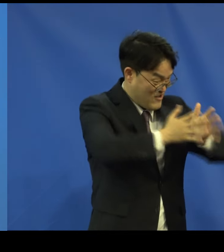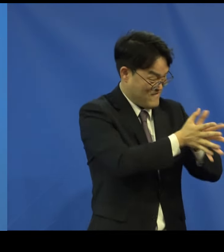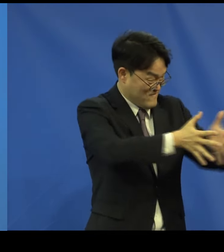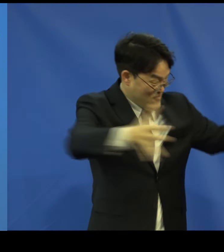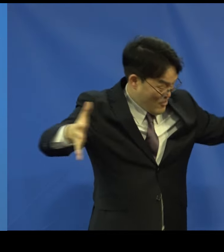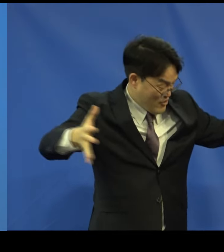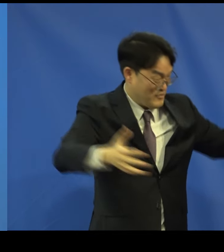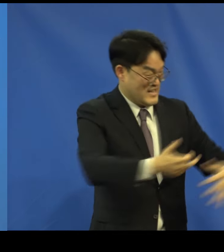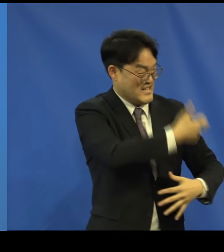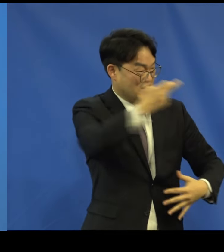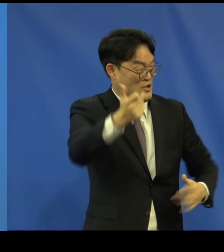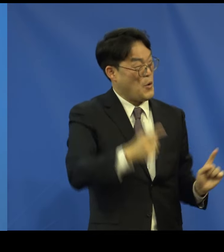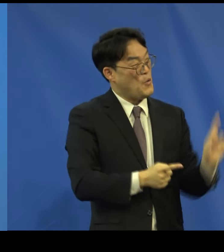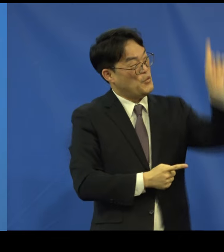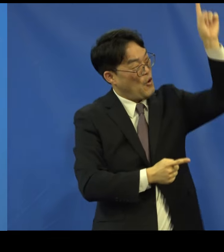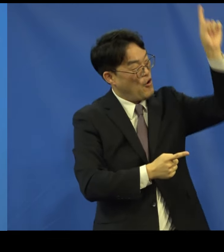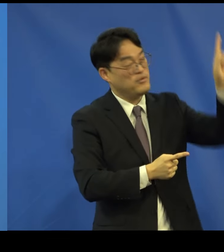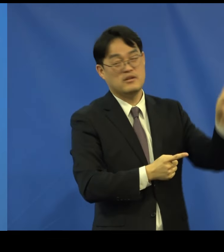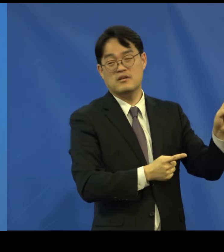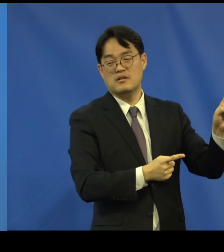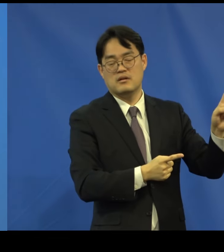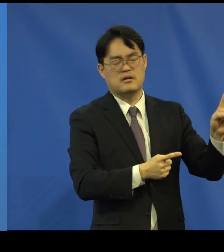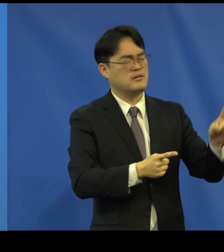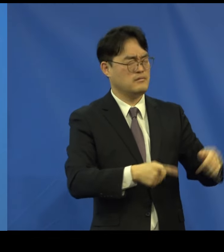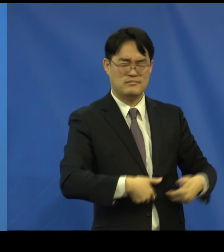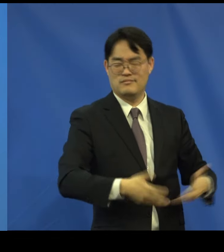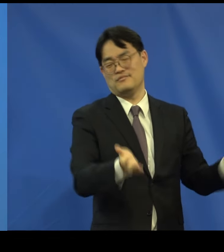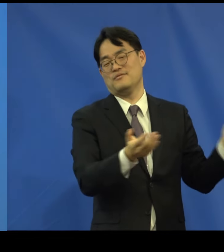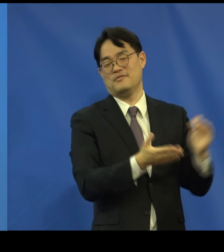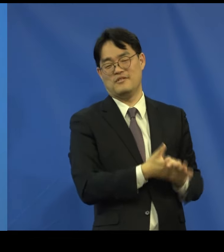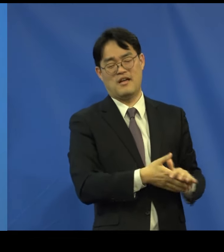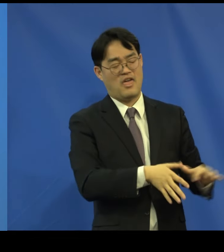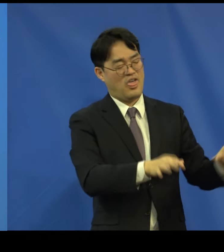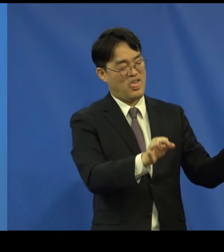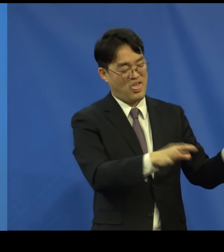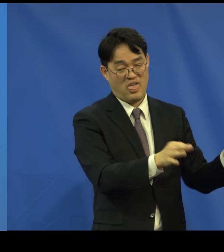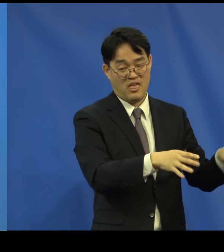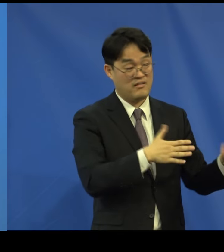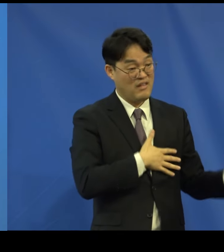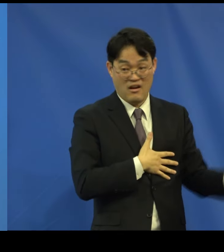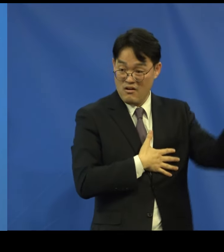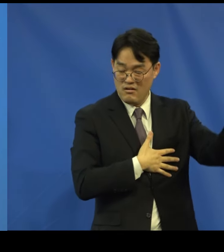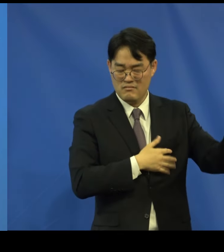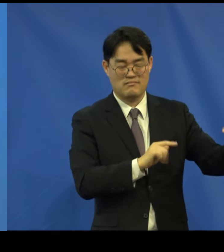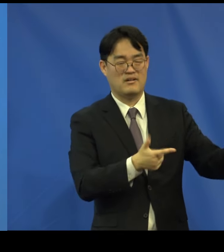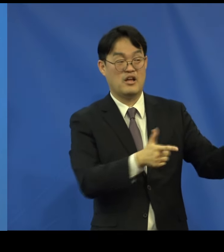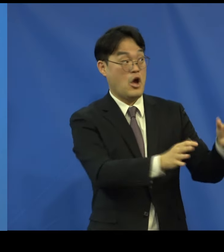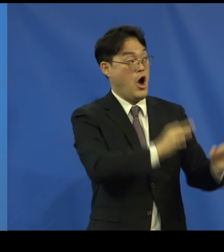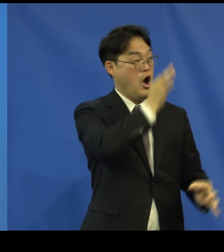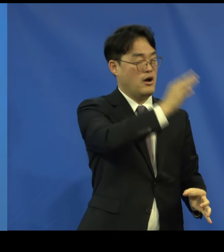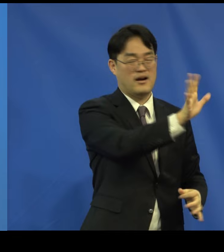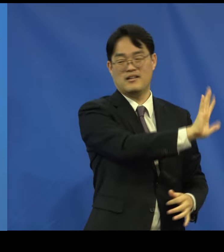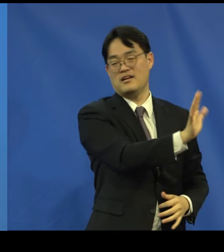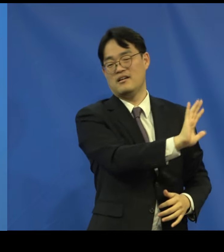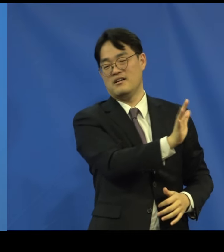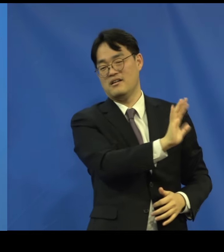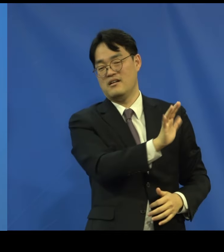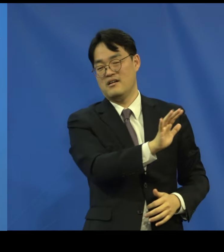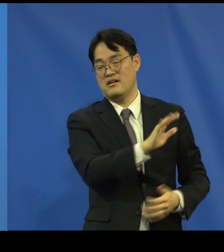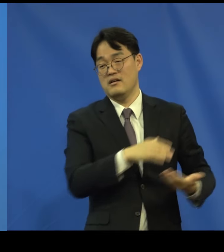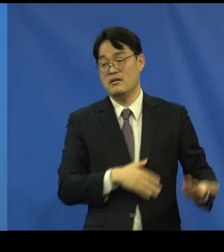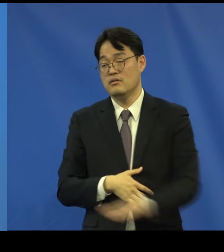뿐입니다. 몇 년간 쓰다가 내어놓을지 아무도 모릅니다. 확실한 것은 내 것 아니라는 것. 지금 내 집이 없다고